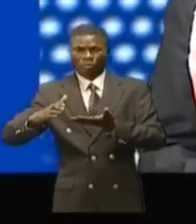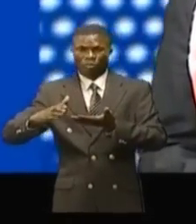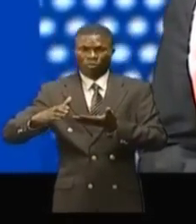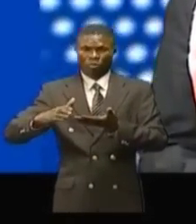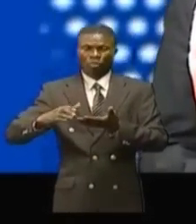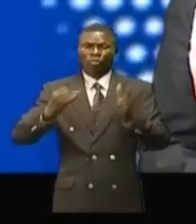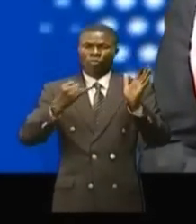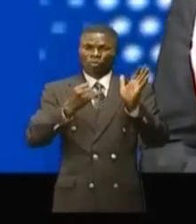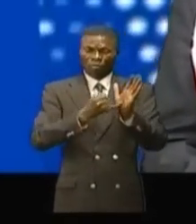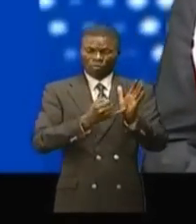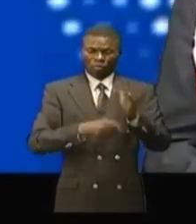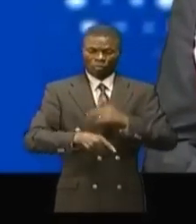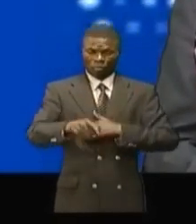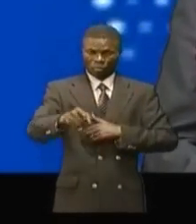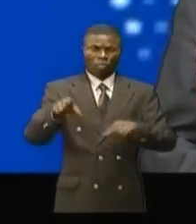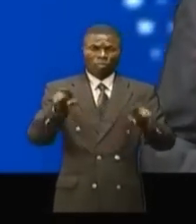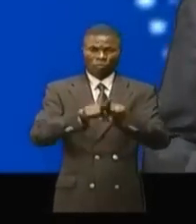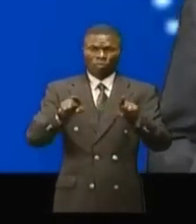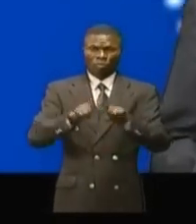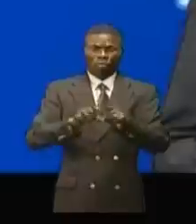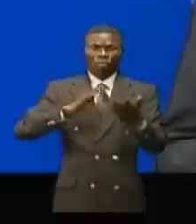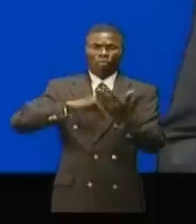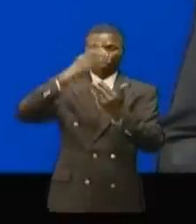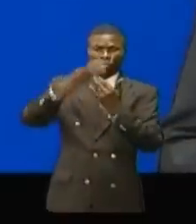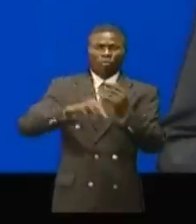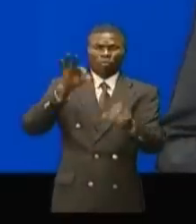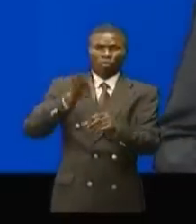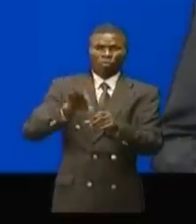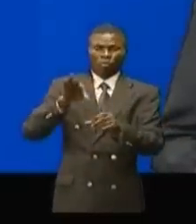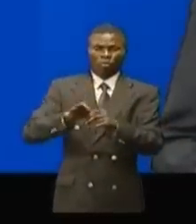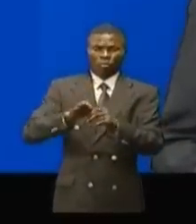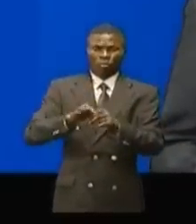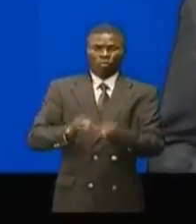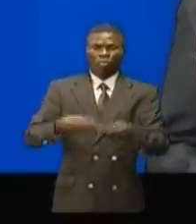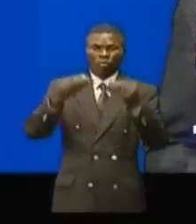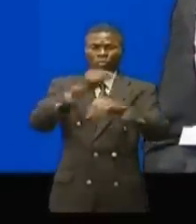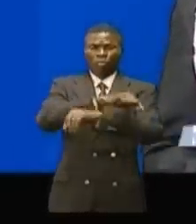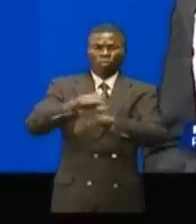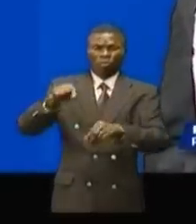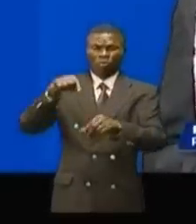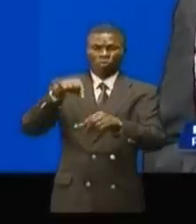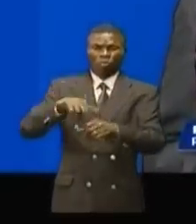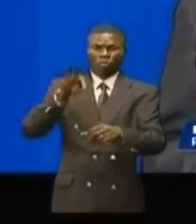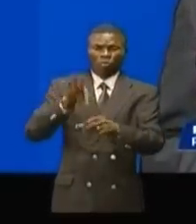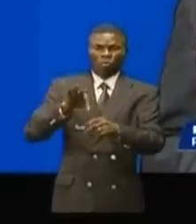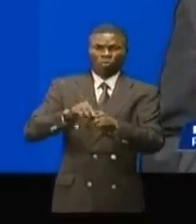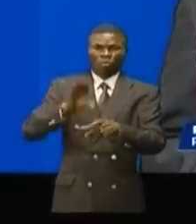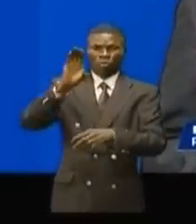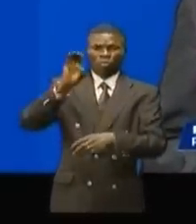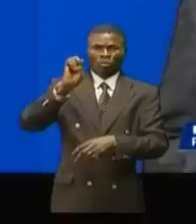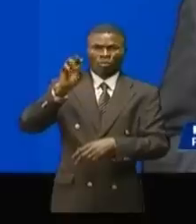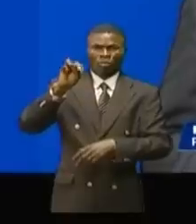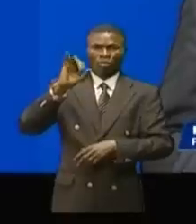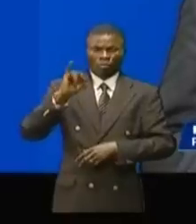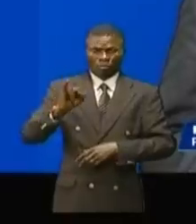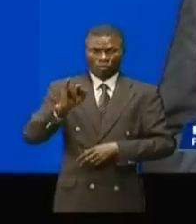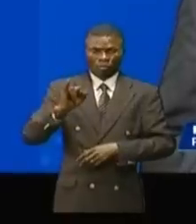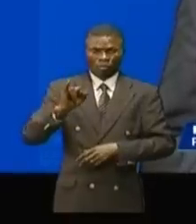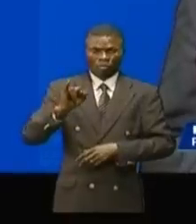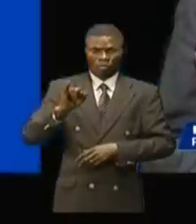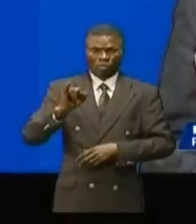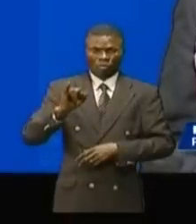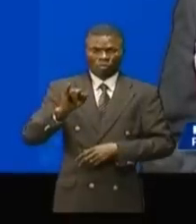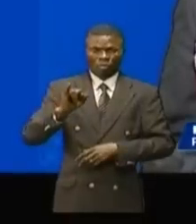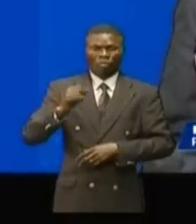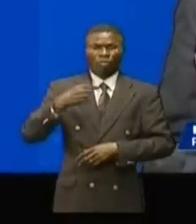ce week-end conformément au calendrier électoral déployé par la Commission électorale nationale indépendante.